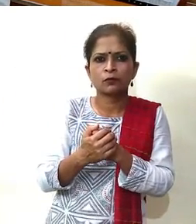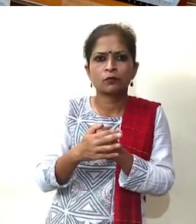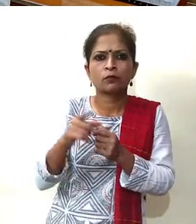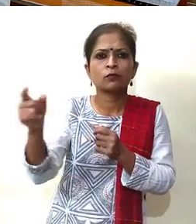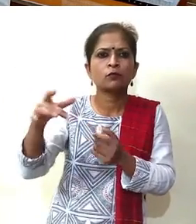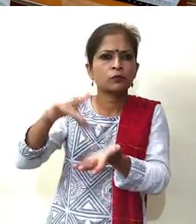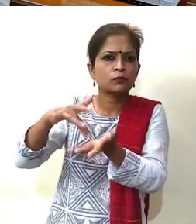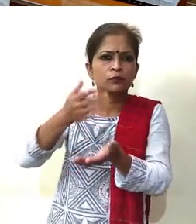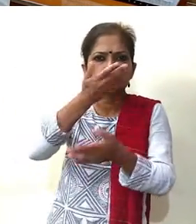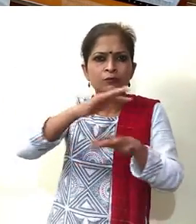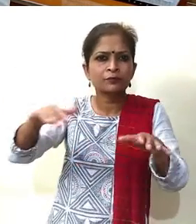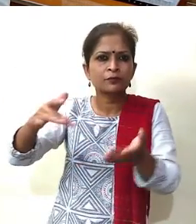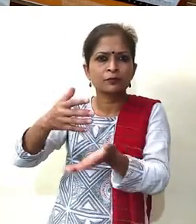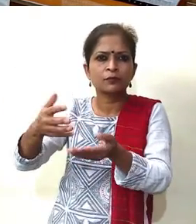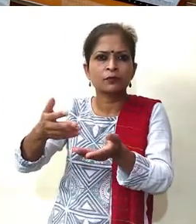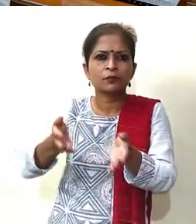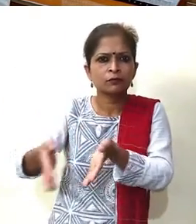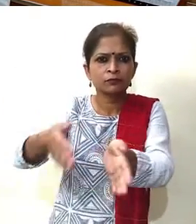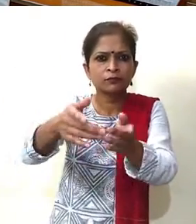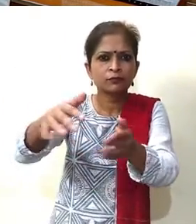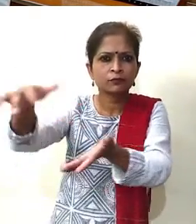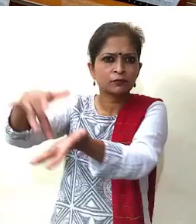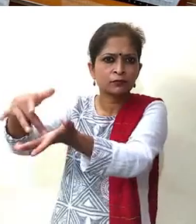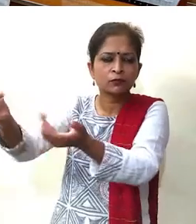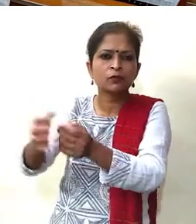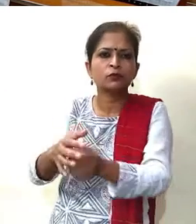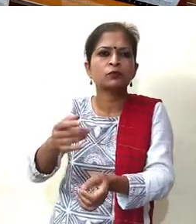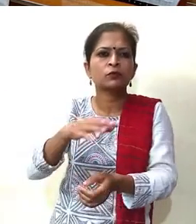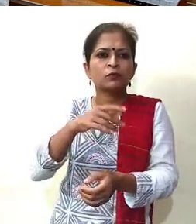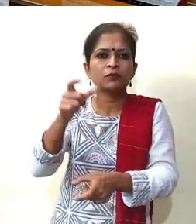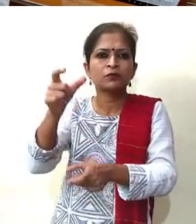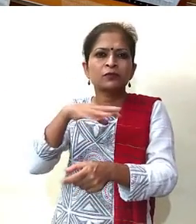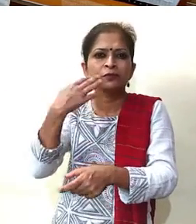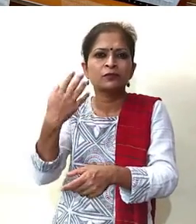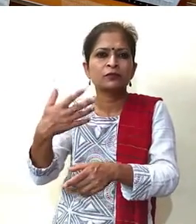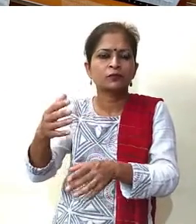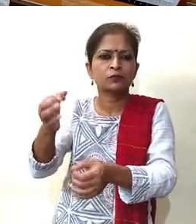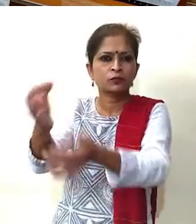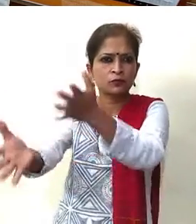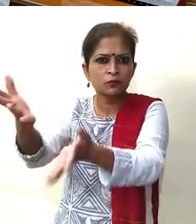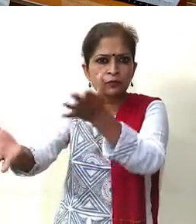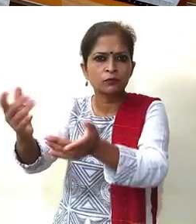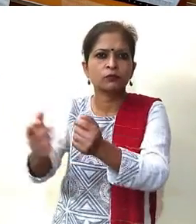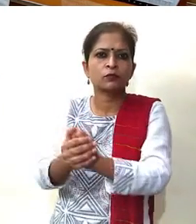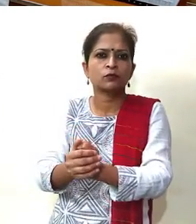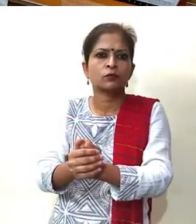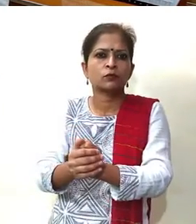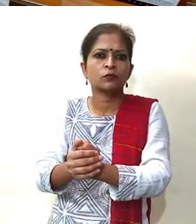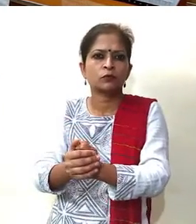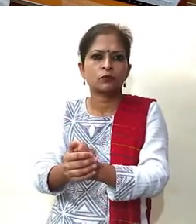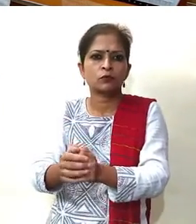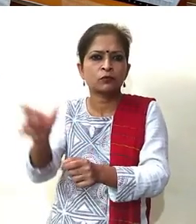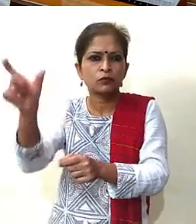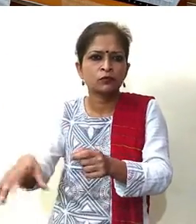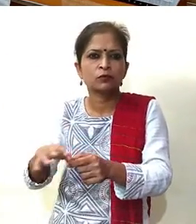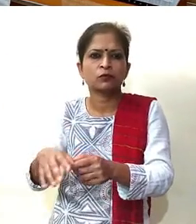मणिकर्णिका घाट का जो चंडाल, जो आग लगाने वाला शवों को, और राजदंड जिनको मिलता है उनकी